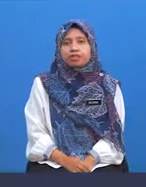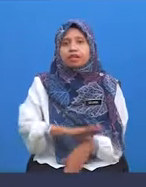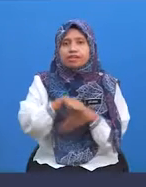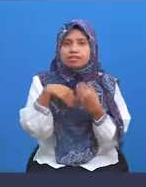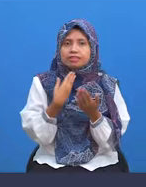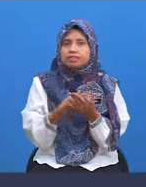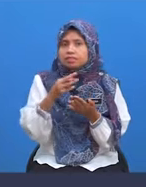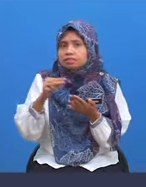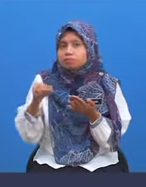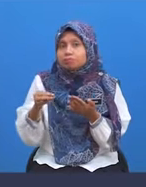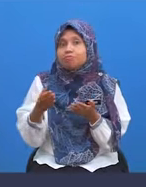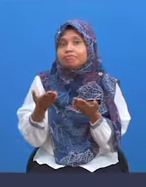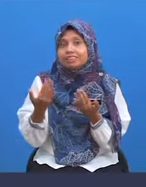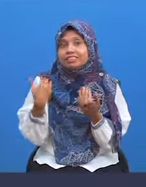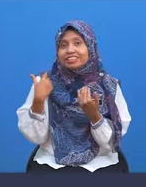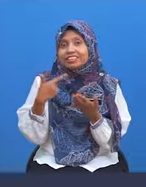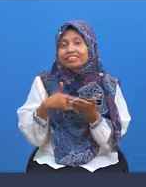Semua murid masih bersama cikgu?